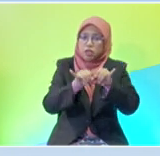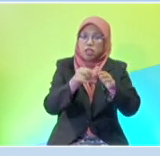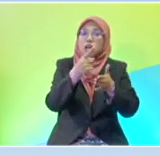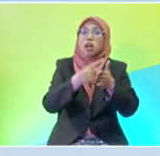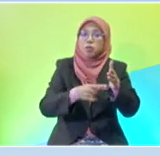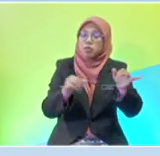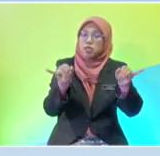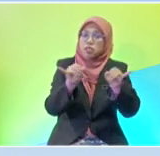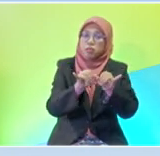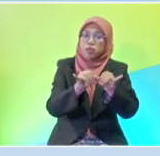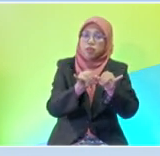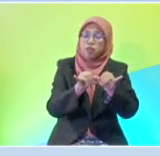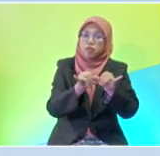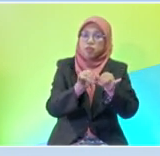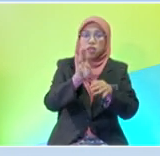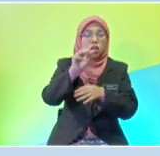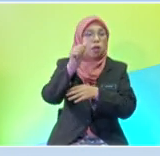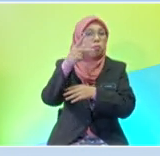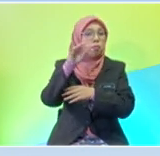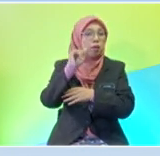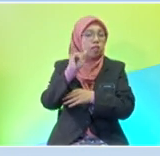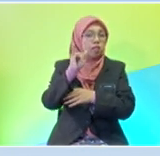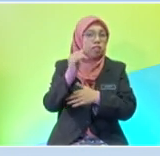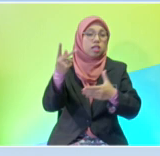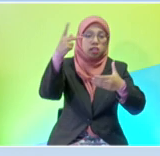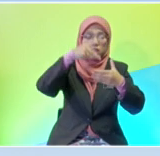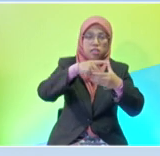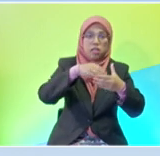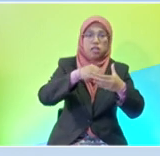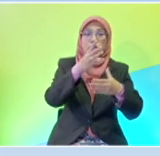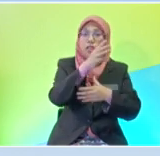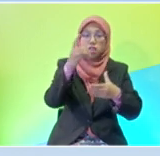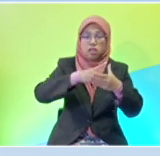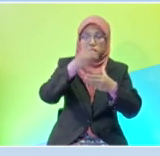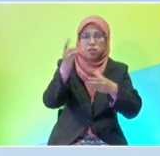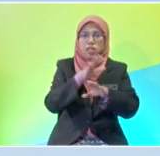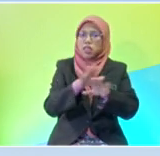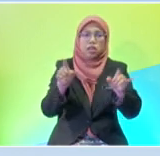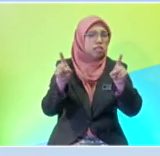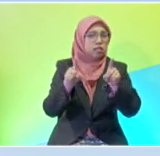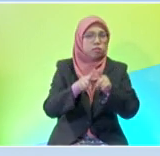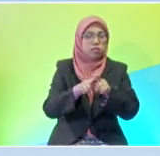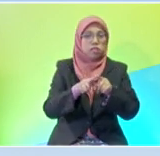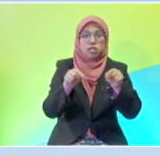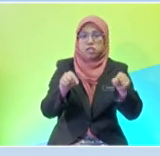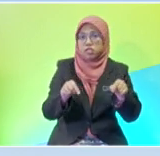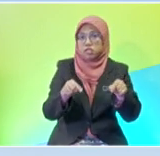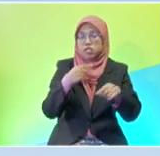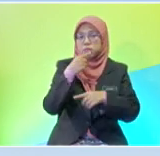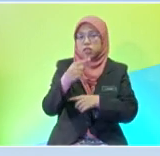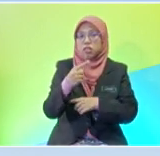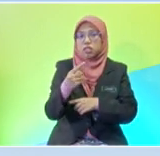tidak seimbang Baki debit dan Baki kredit tidak sama oke tidak sama di sini sebenarnya